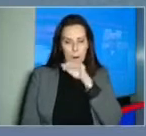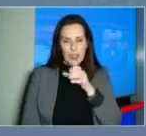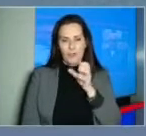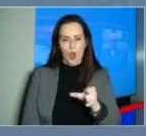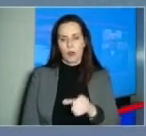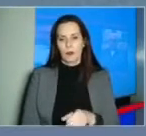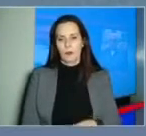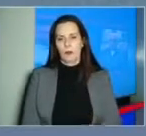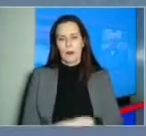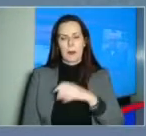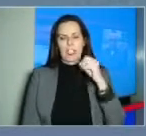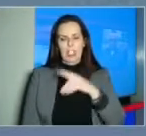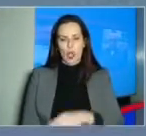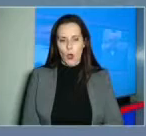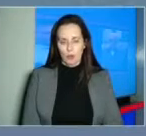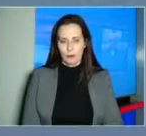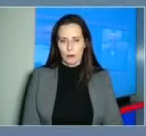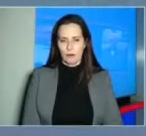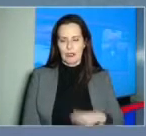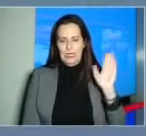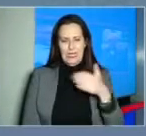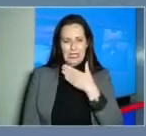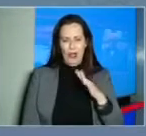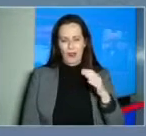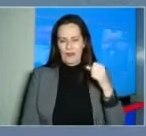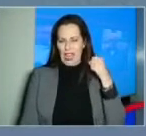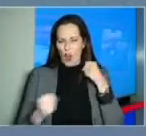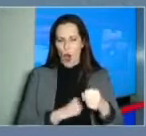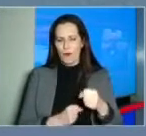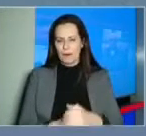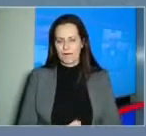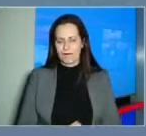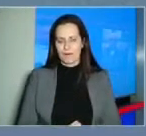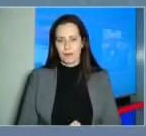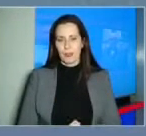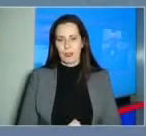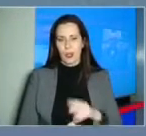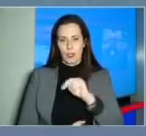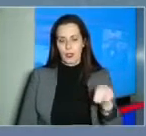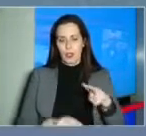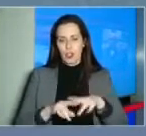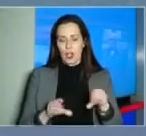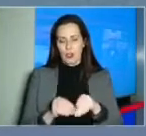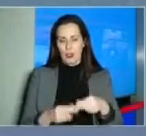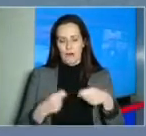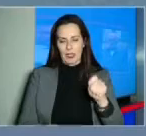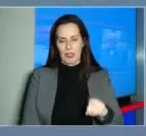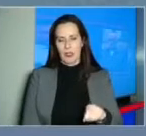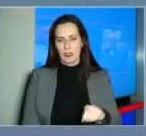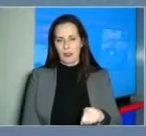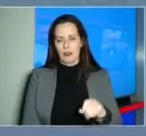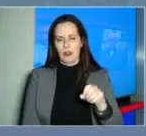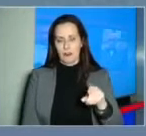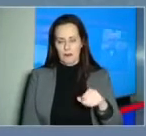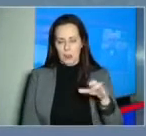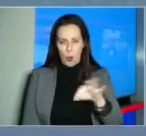בבית אבות סיעודי בנס ציונה, שכללה סתירות וגרופים. לנושא הזה כמובן נשארת איתנו חברת הכנסת